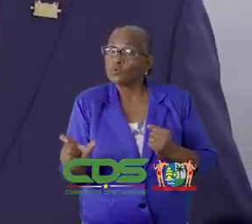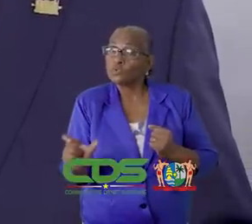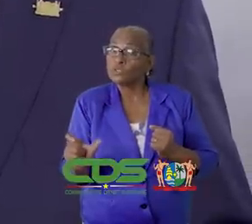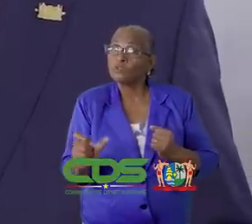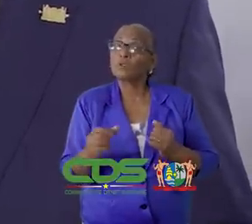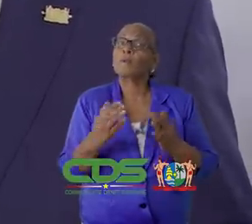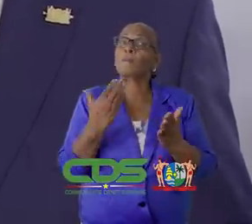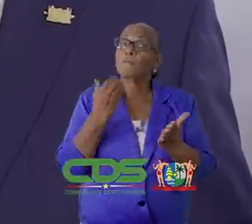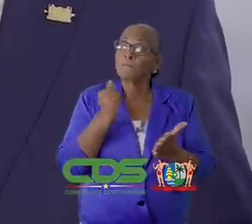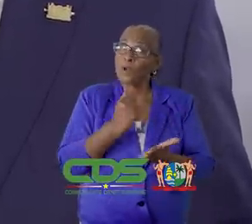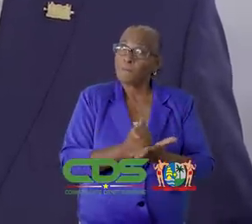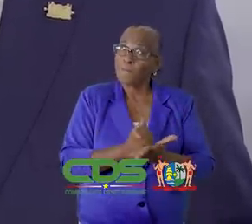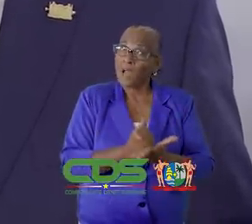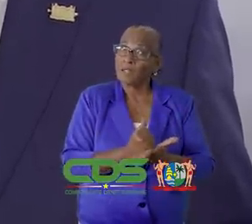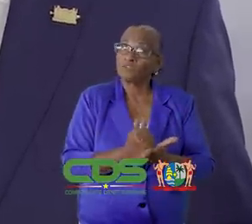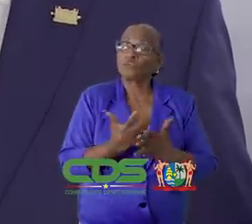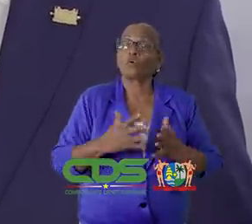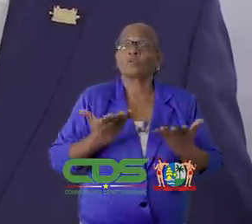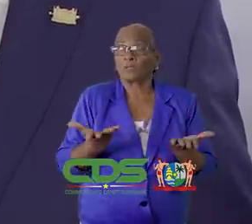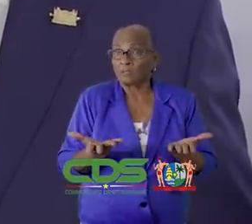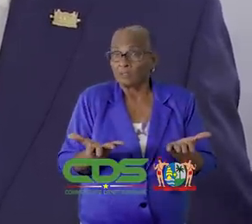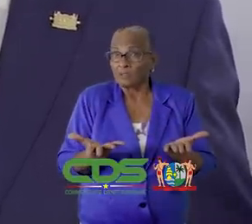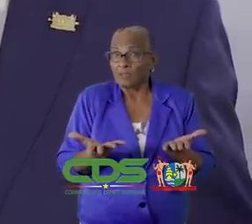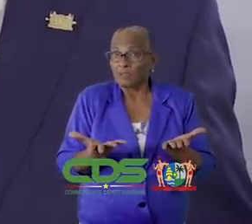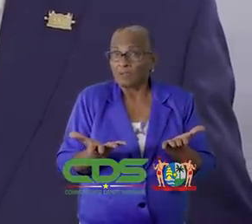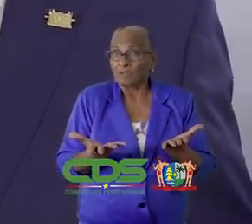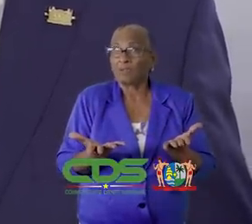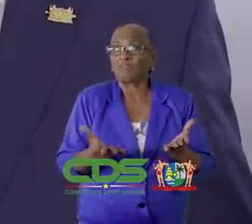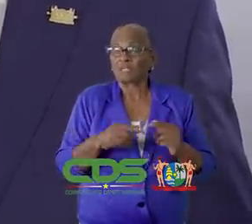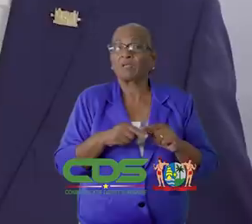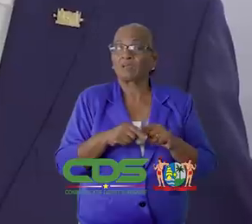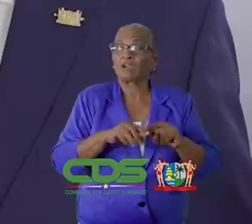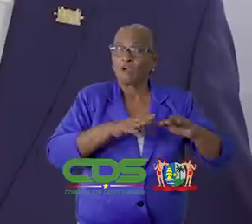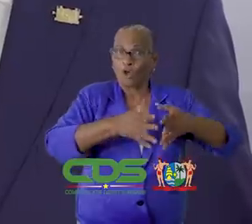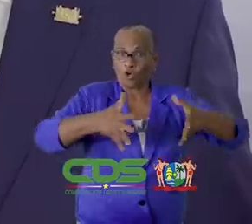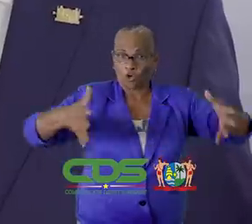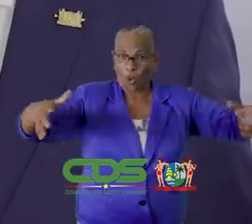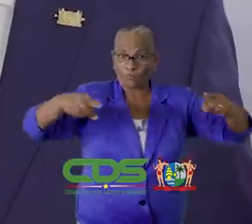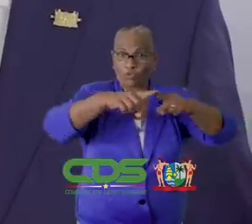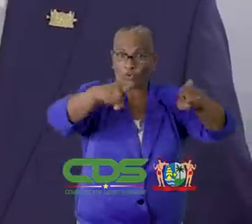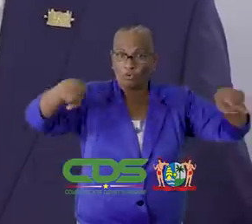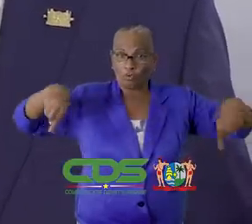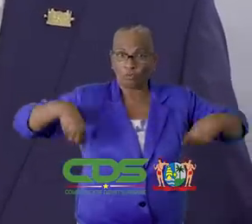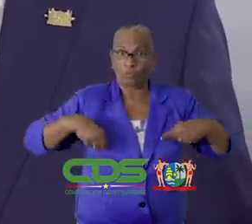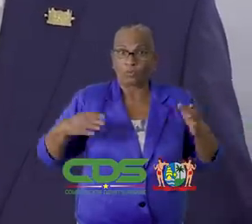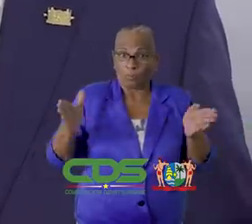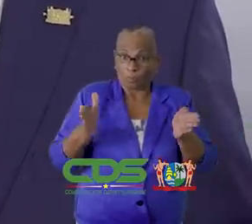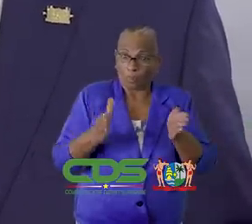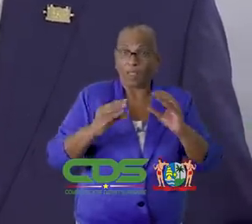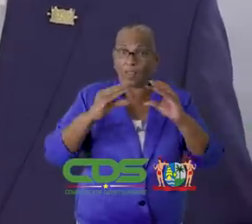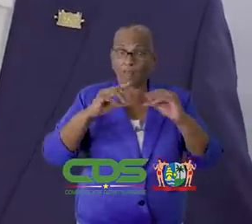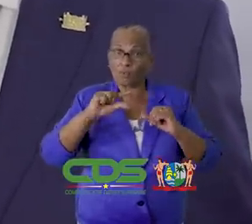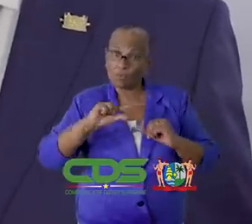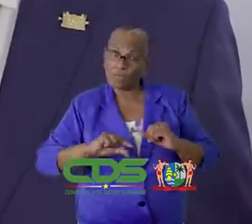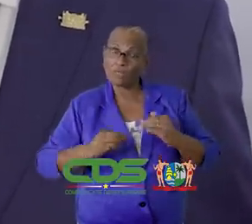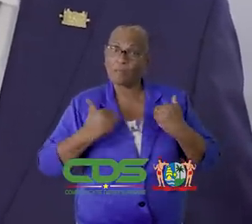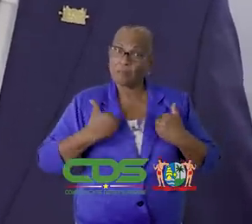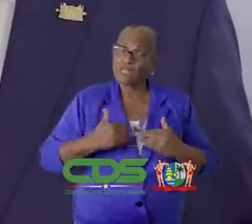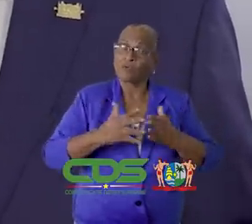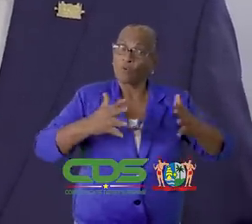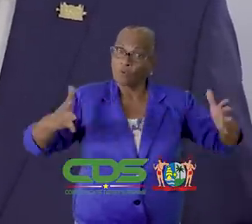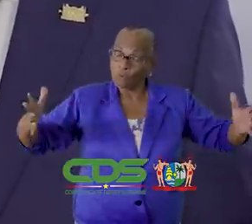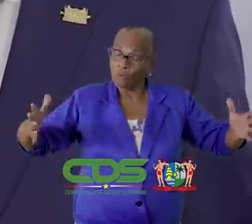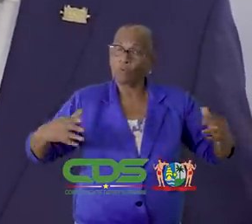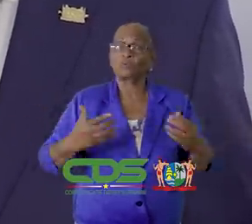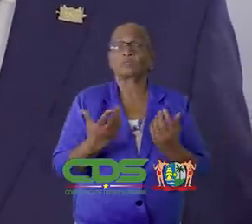personen wordt bepaald door de beschikbare capaciteit van de desbetreffende ruimte. De maatstaf is